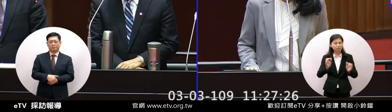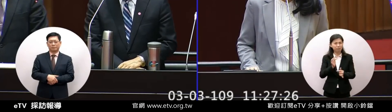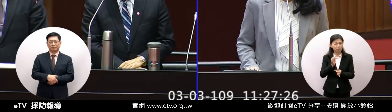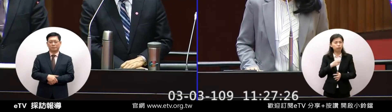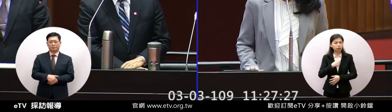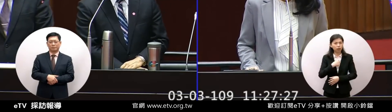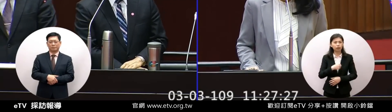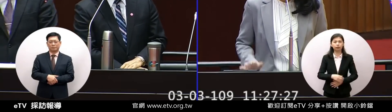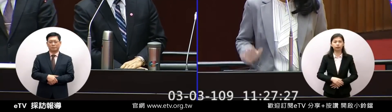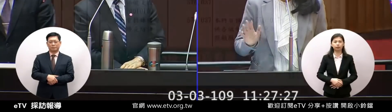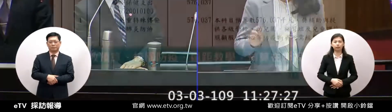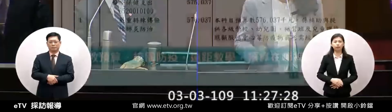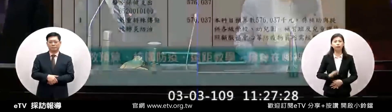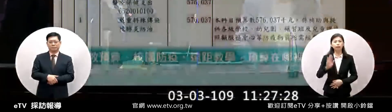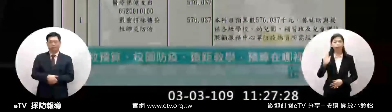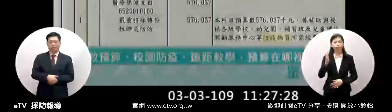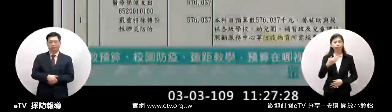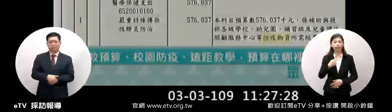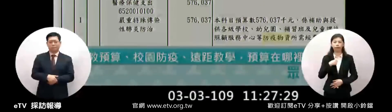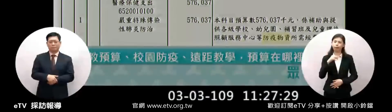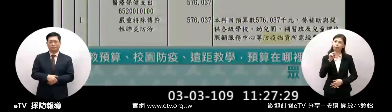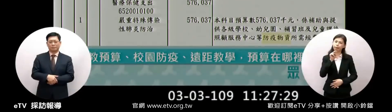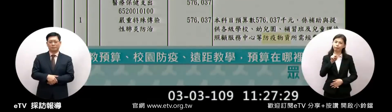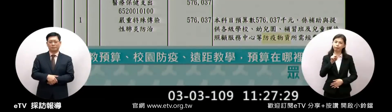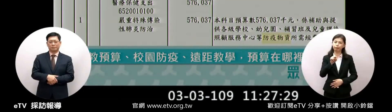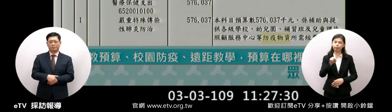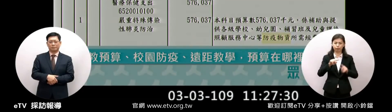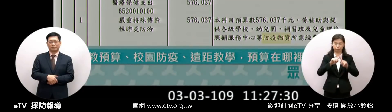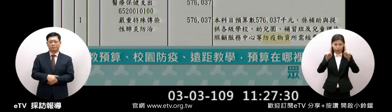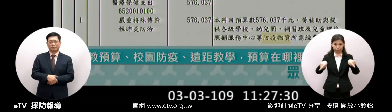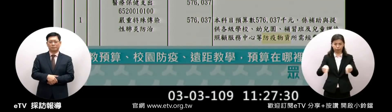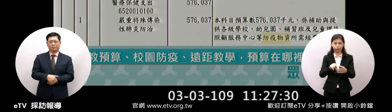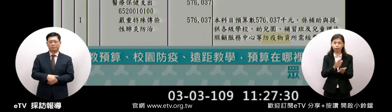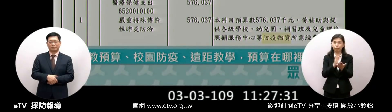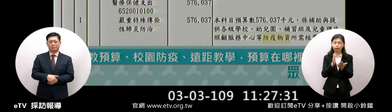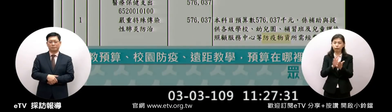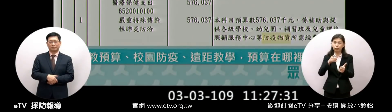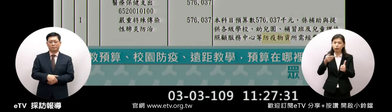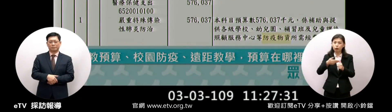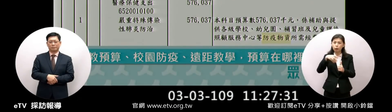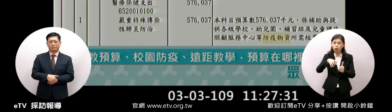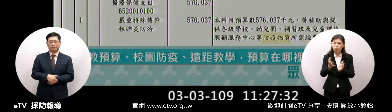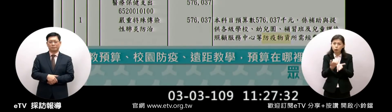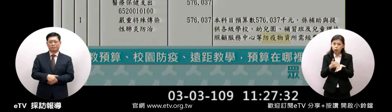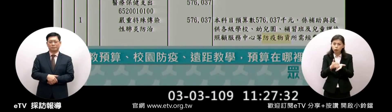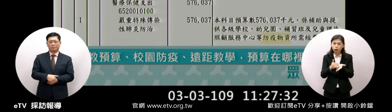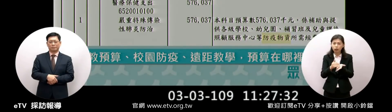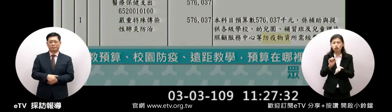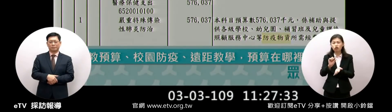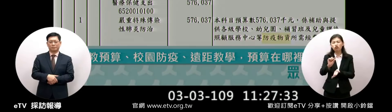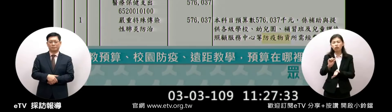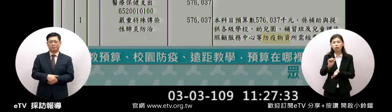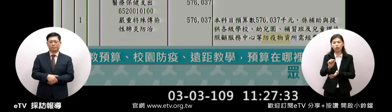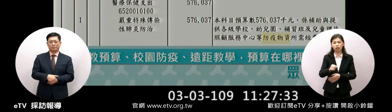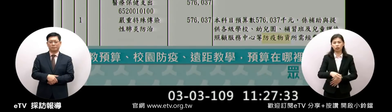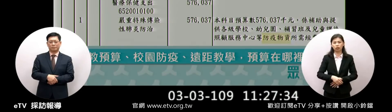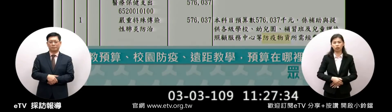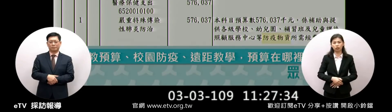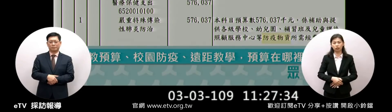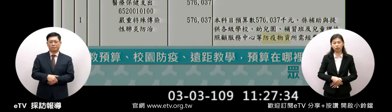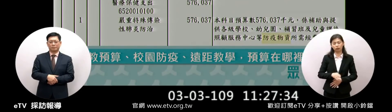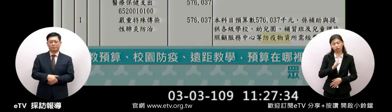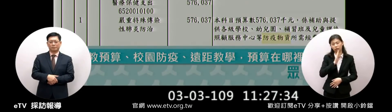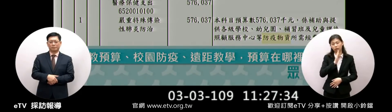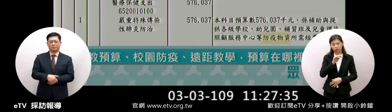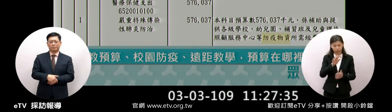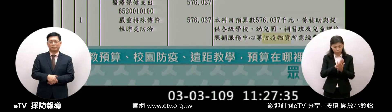哦。可是呢，我今天看到在这一本书里面的教育部的预算就只有这么一点点，我没有看错，